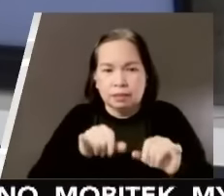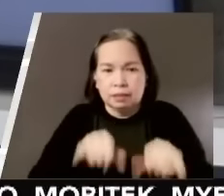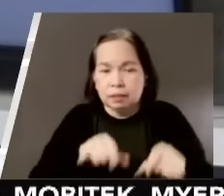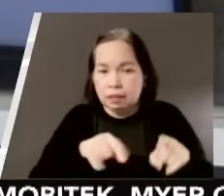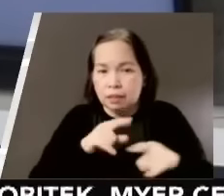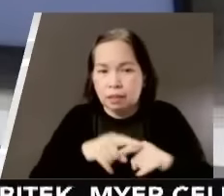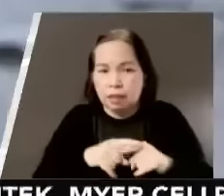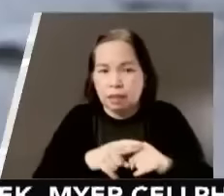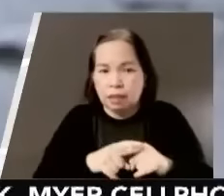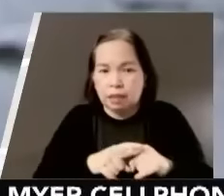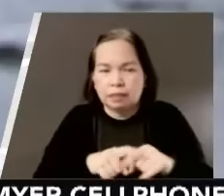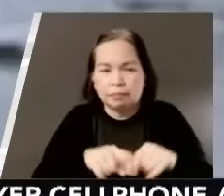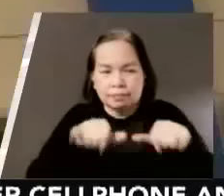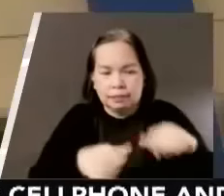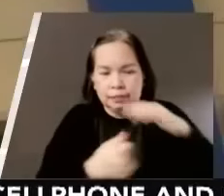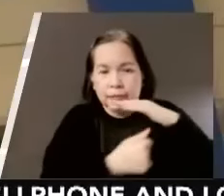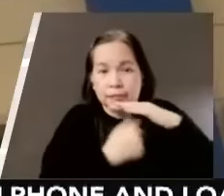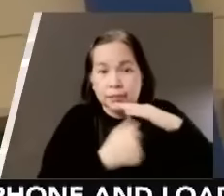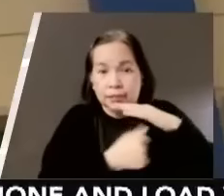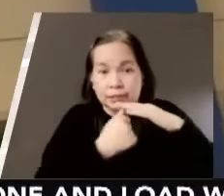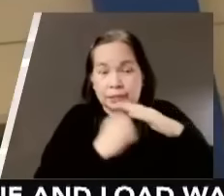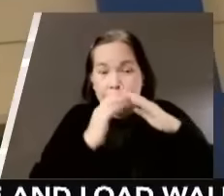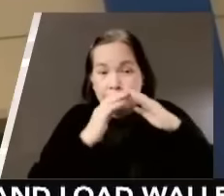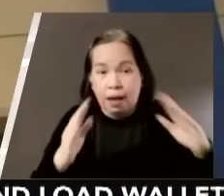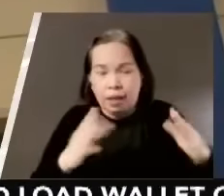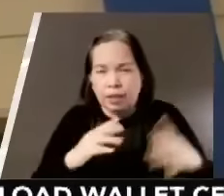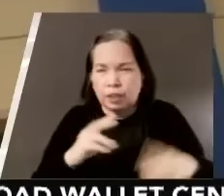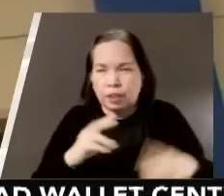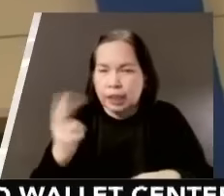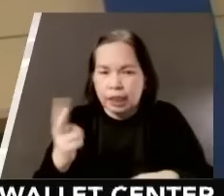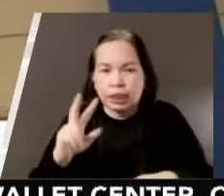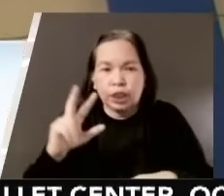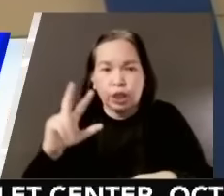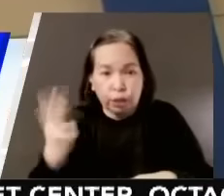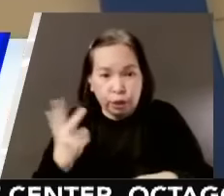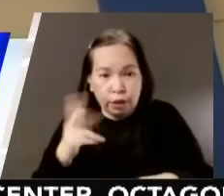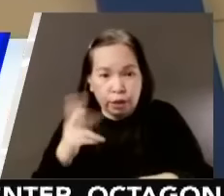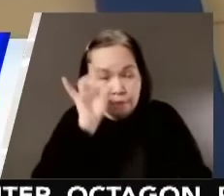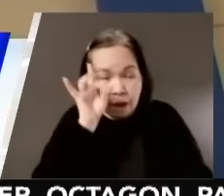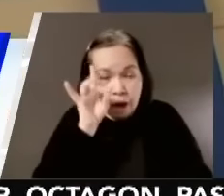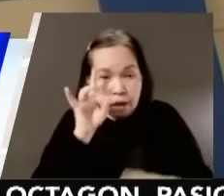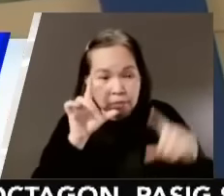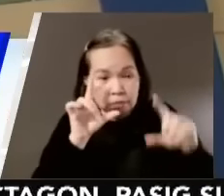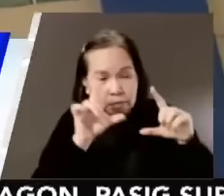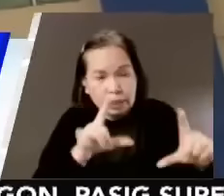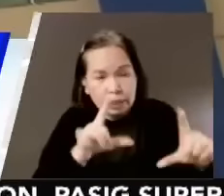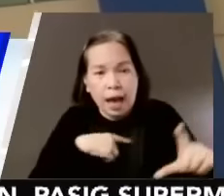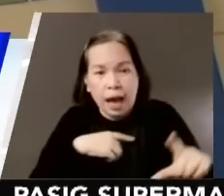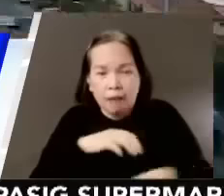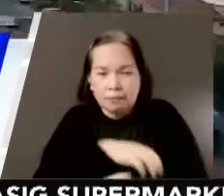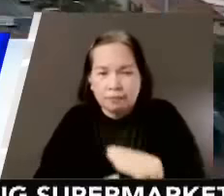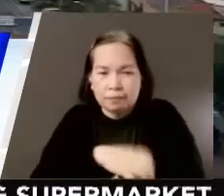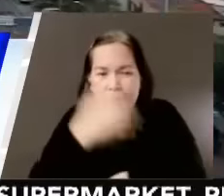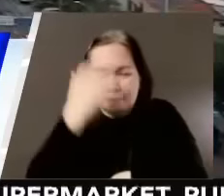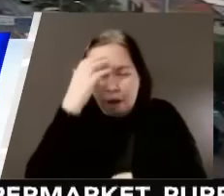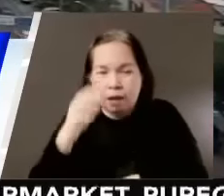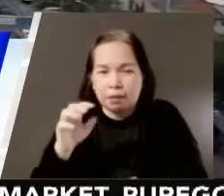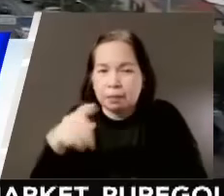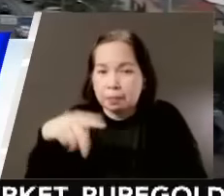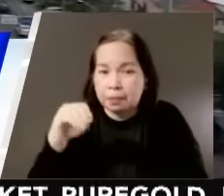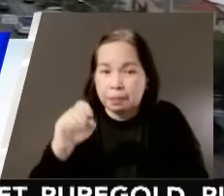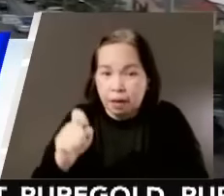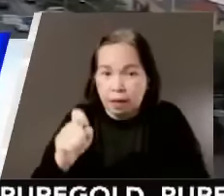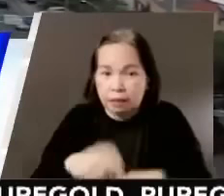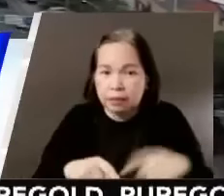ng mpox sa Quezon City. Ayon sa Epidemiology and Surveillance Division ng Lungsod, parehong may clade 2 o mild na uri